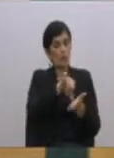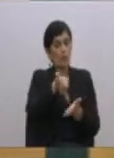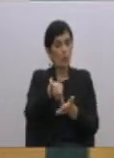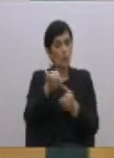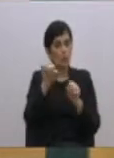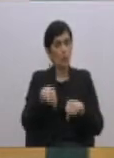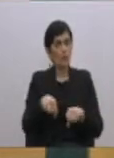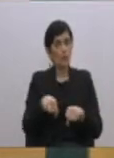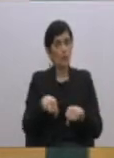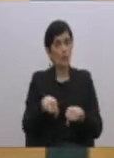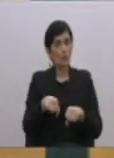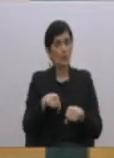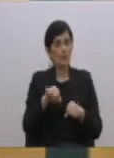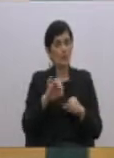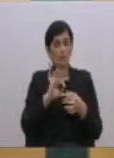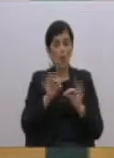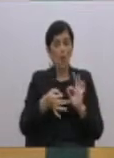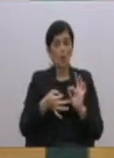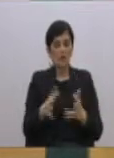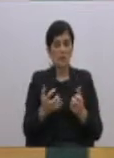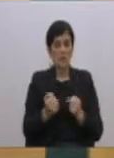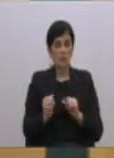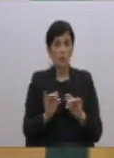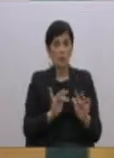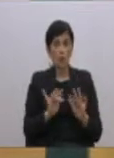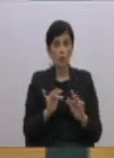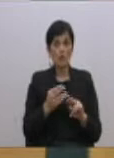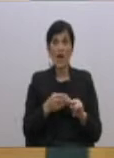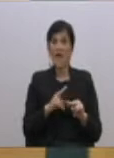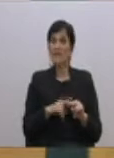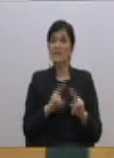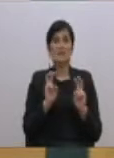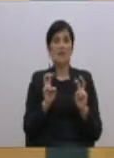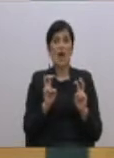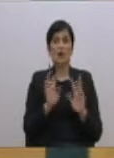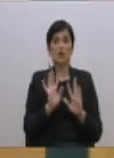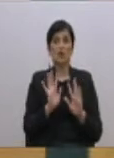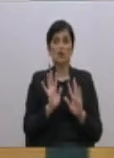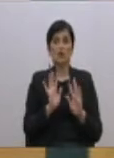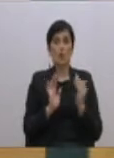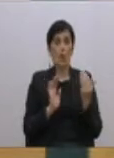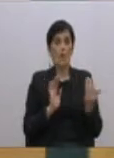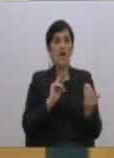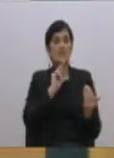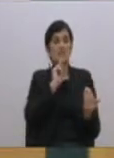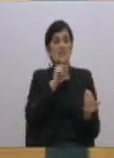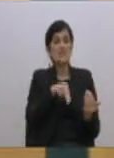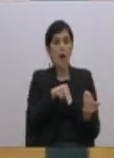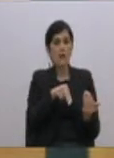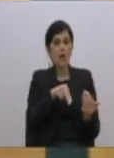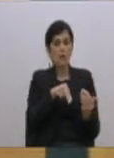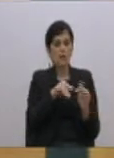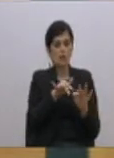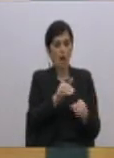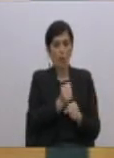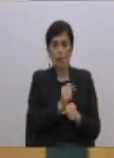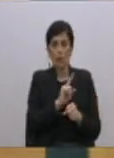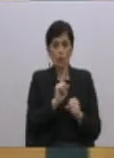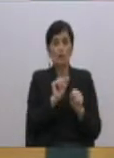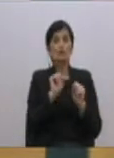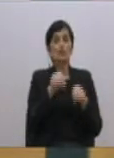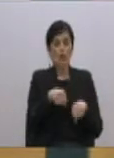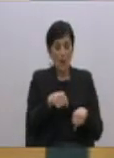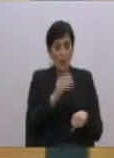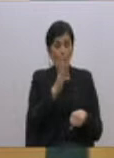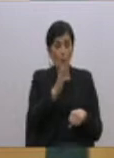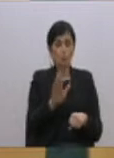შესაძლებლობა კონკრეტულ გადაწყვეტილების მიღების პროცესში. Ეს არ ნიშნავს იმას, რომ მათ დანაშაული ჩაიდინეს, შესაძლებელია მოხდეს,